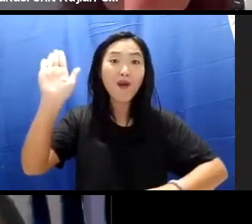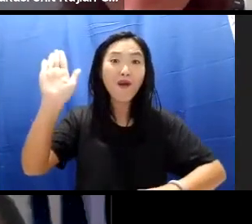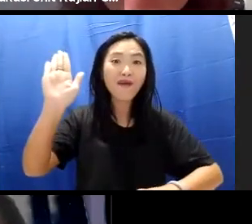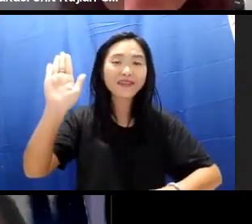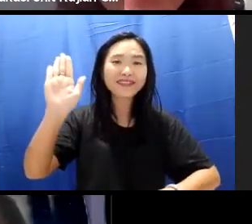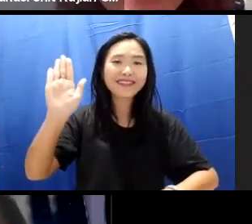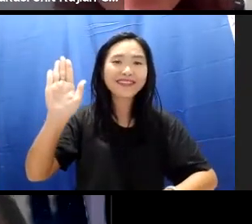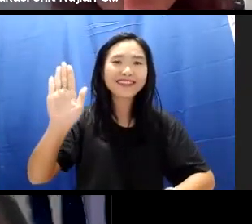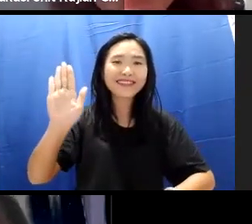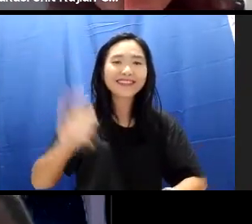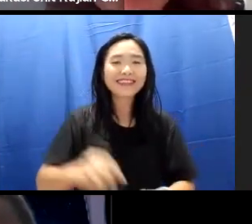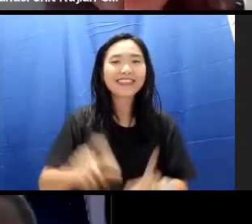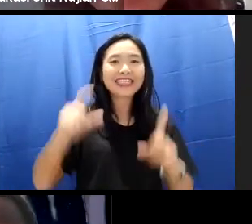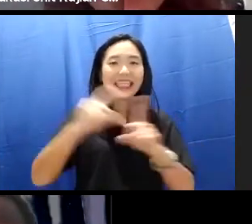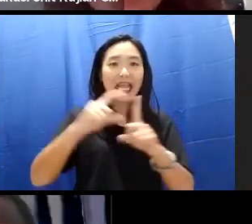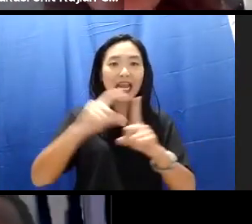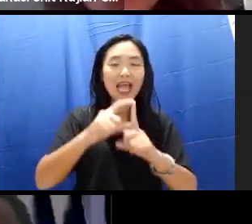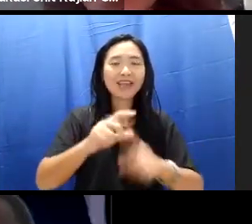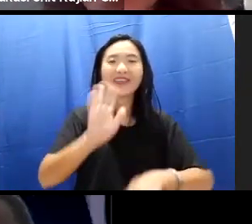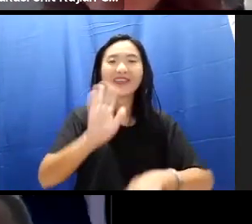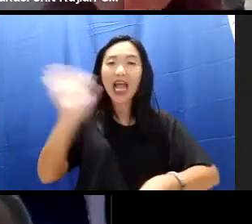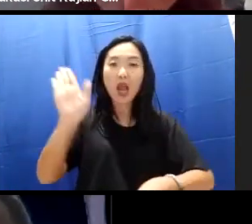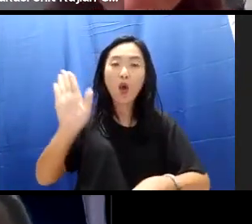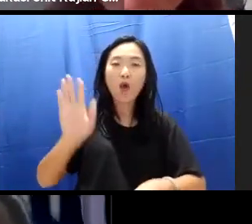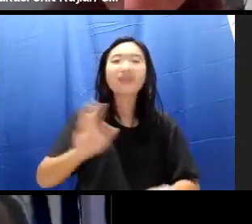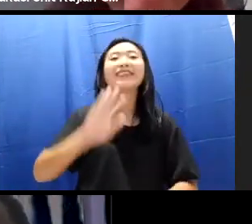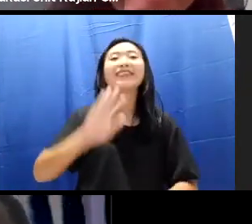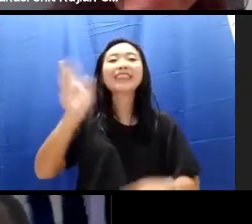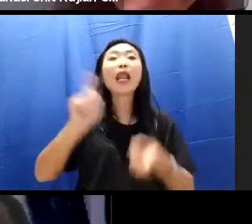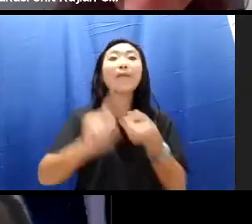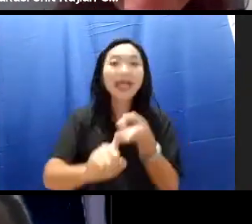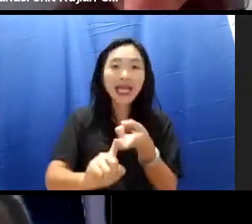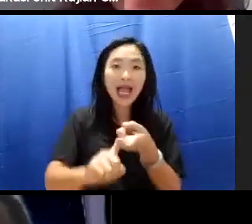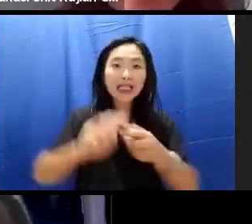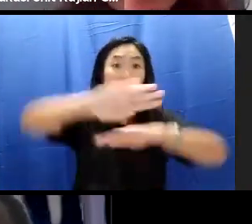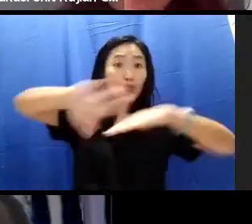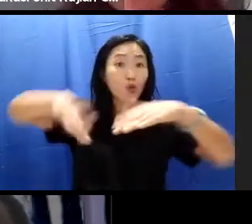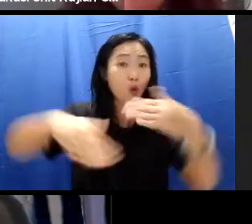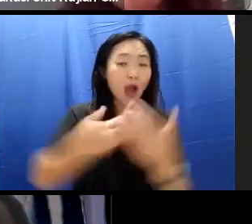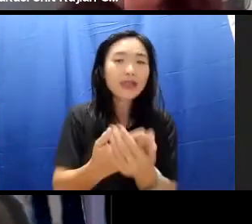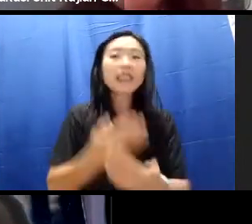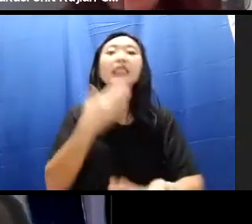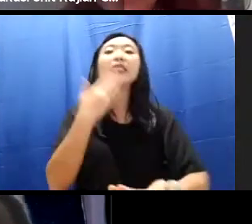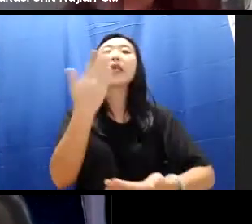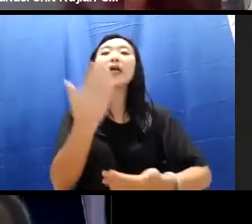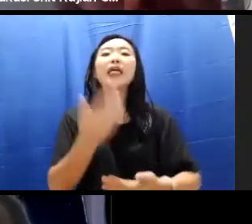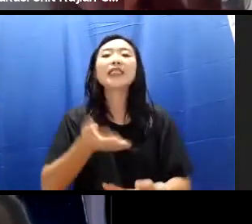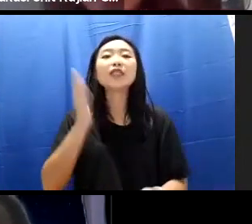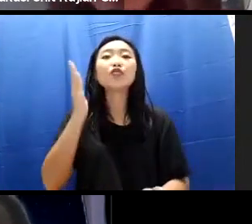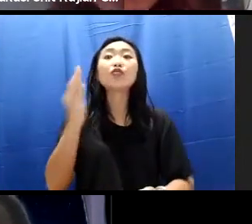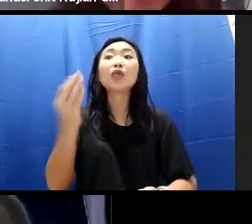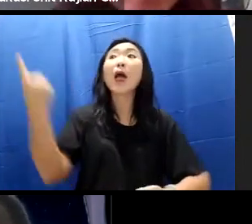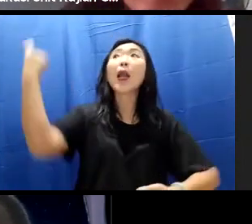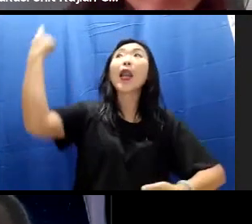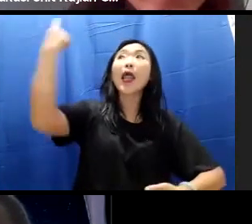Halo, salam kenal semuanya. Halo Mbak Diana, salam kenal. Terima kasih sudah bergabung bersama kami di sini, Mbak.